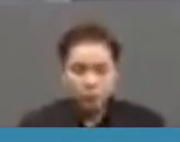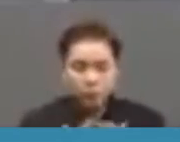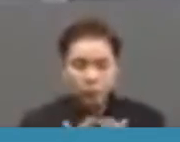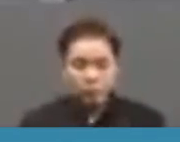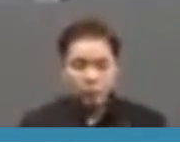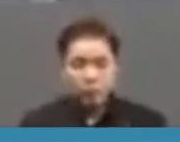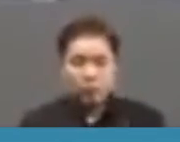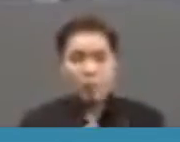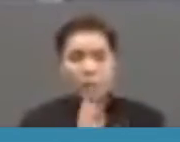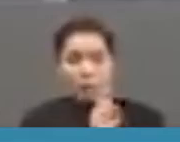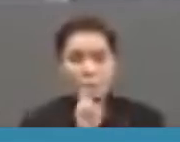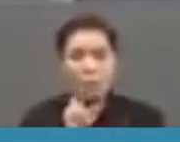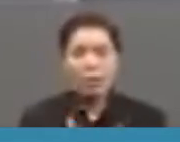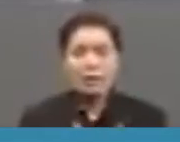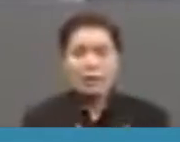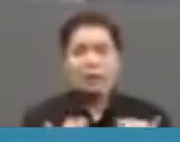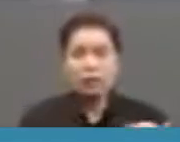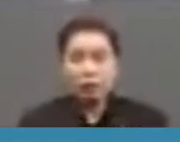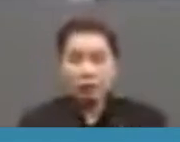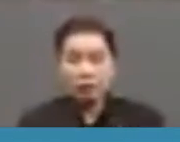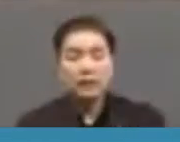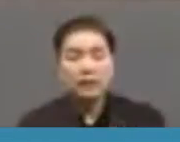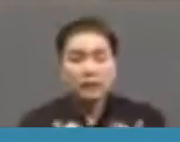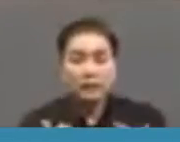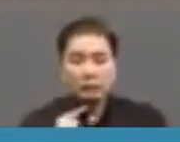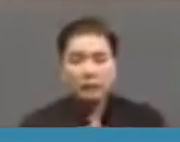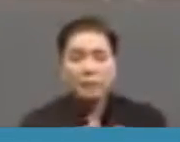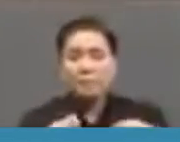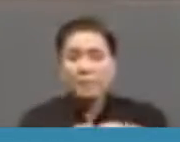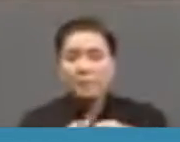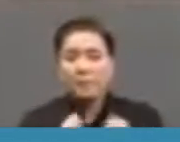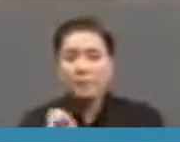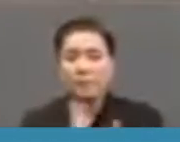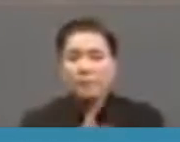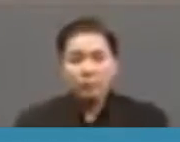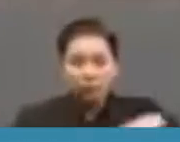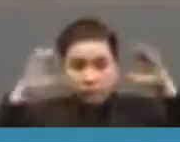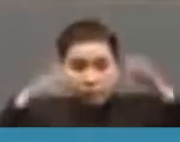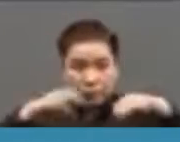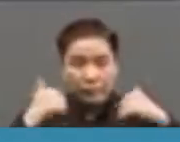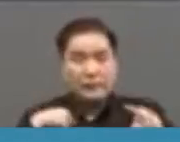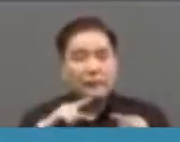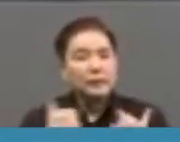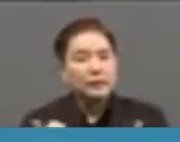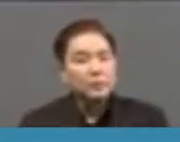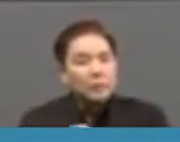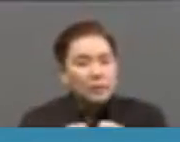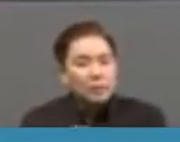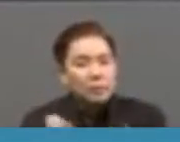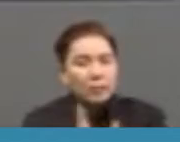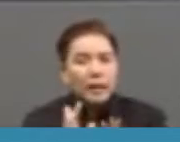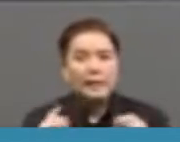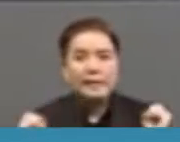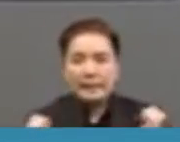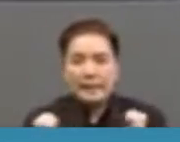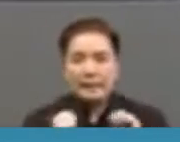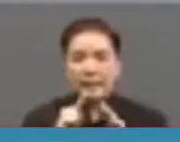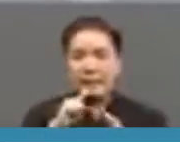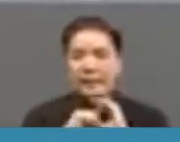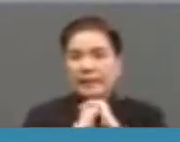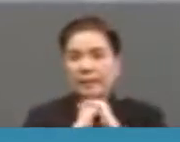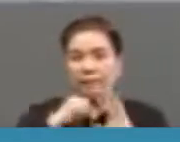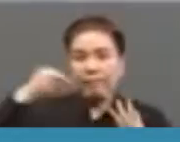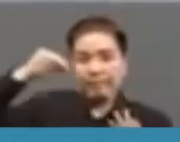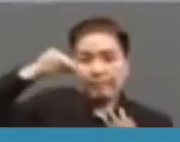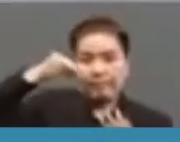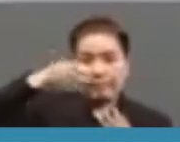าคส่วนภาคใต้จะมีฝนตกหนักถึงหนักมากจึงขอให้ประชาชนบริเวณชายฝั่งภาคใต้ฝั่งตะวันออกระวังอันตรายจากคลื่นลม